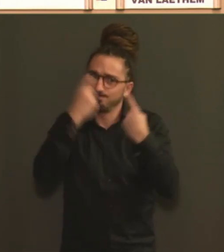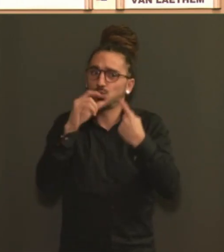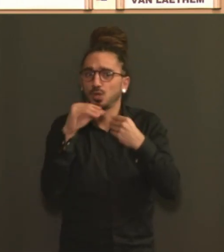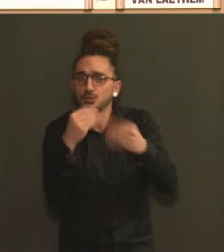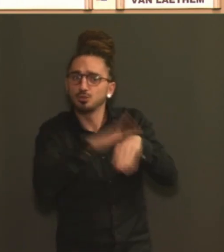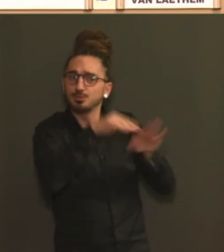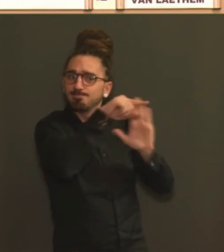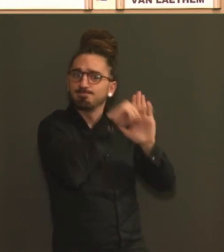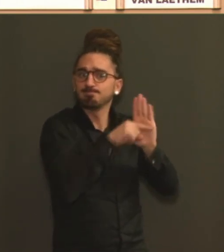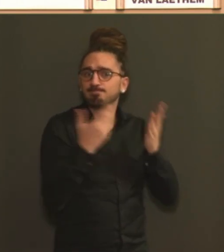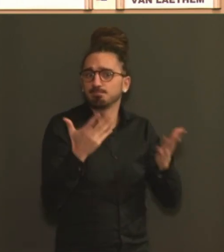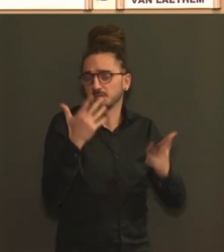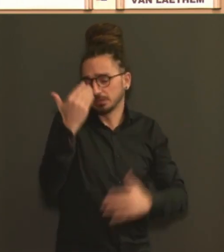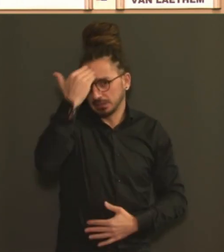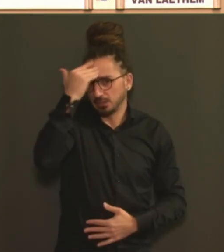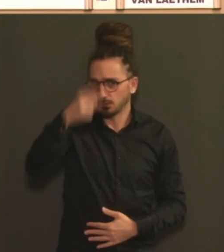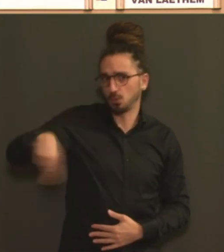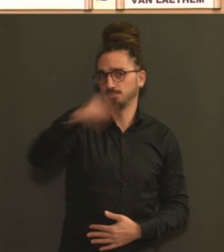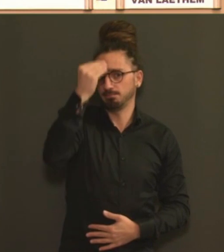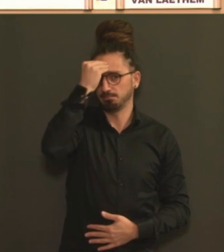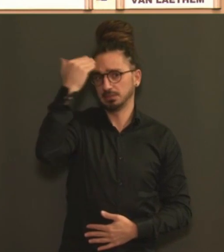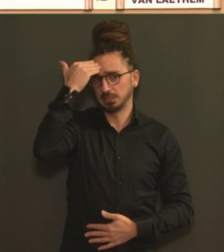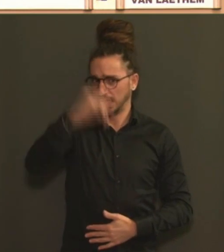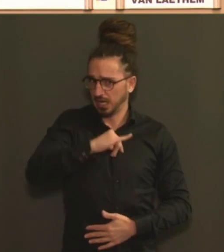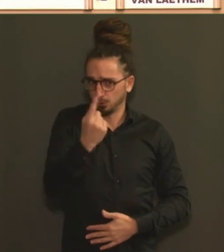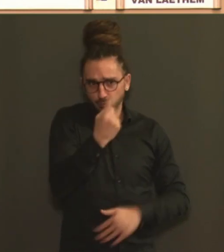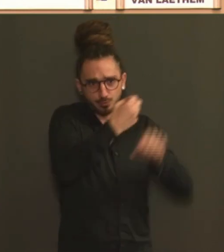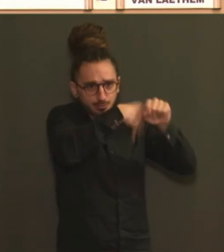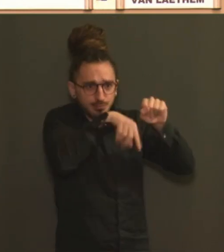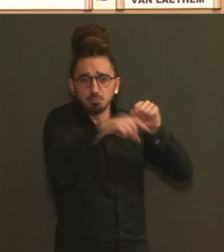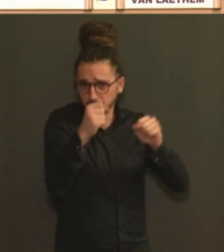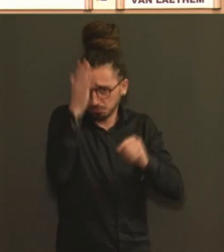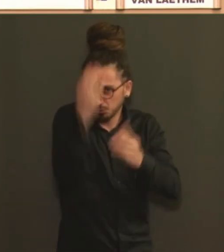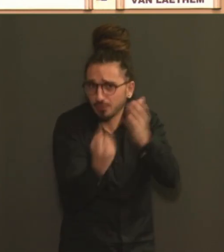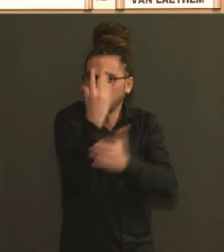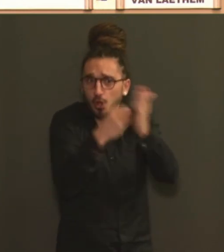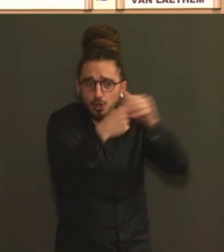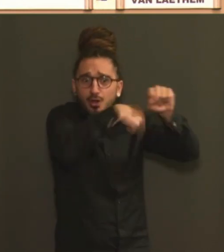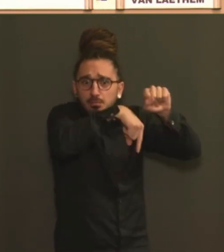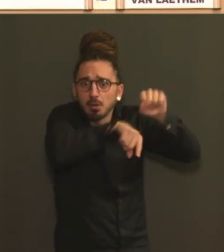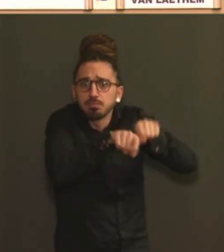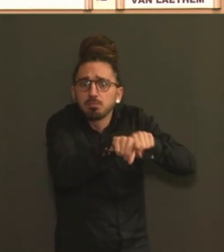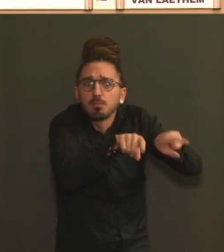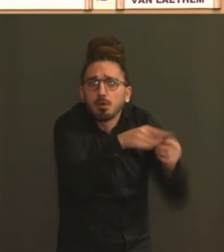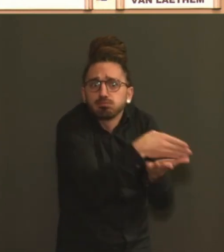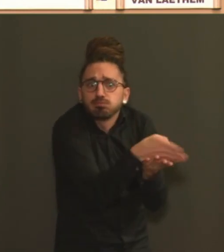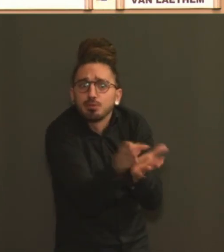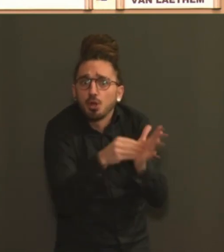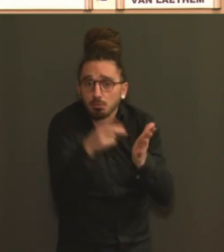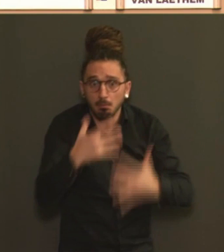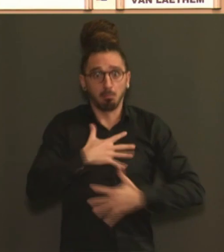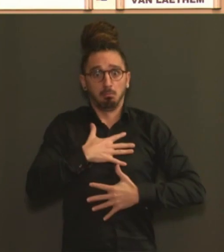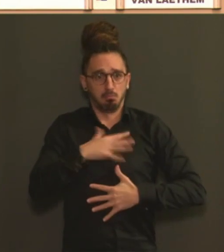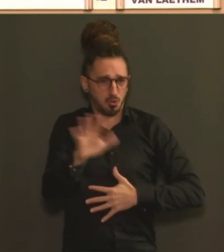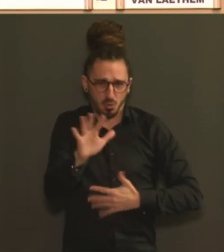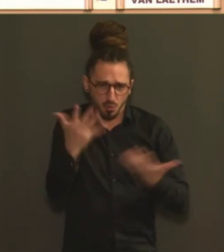d'ailleurs risquent d'apparaître dans le futur. Ceci n'est pas une surprise et nous savions que ce genre de situation allait